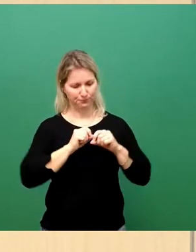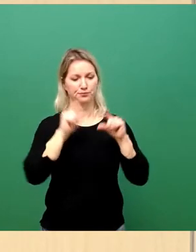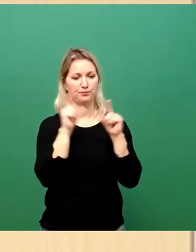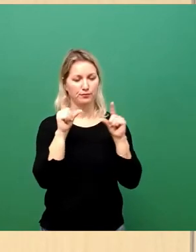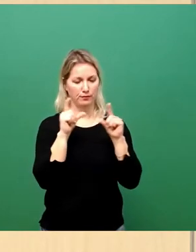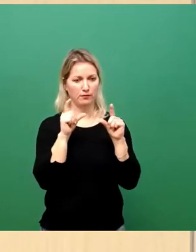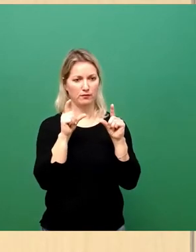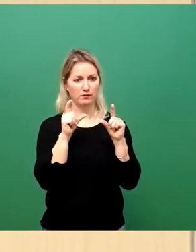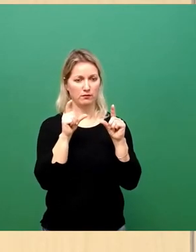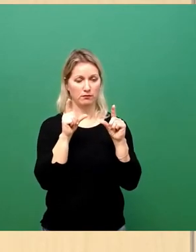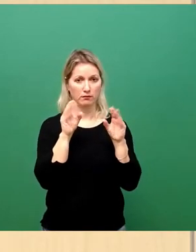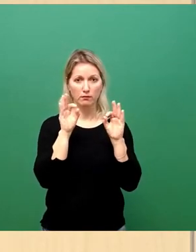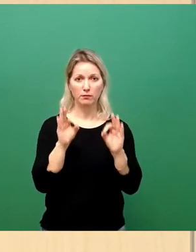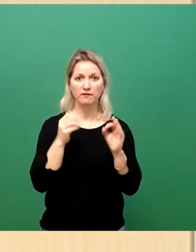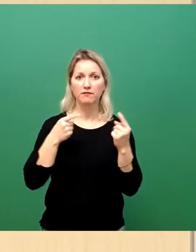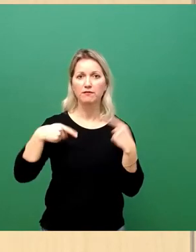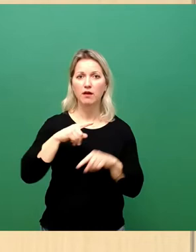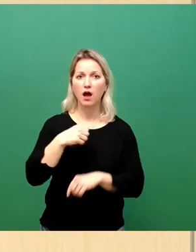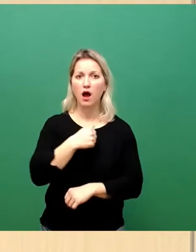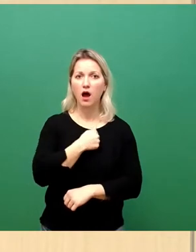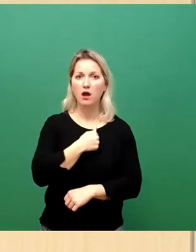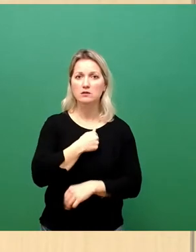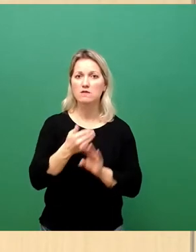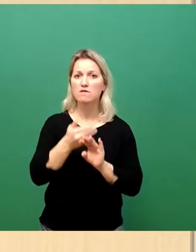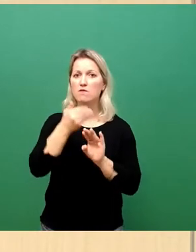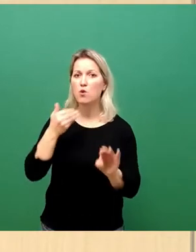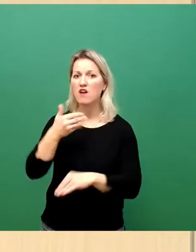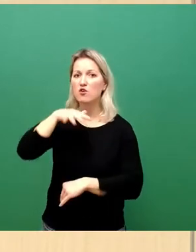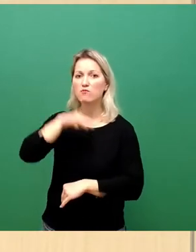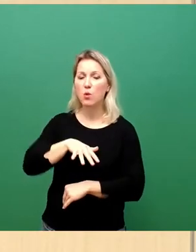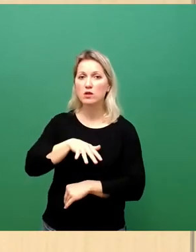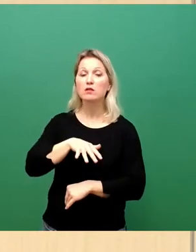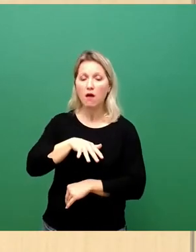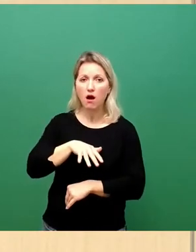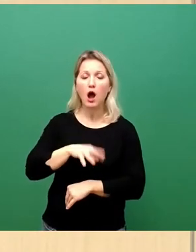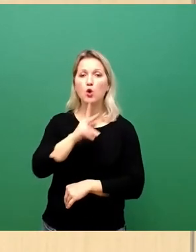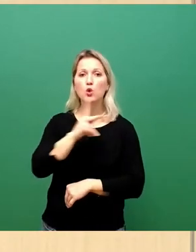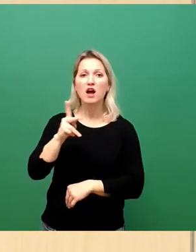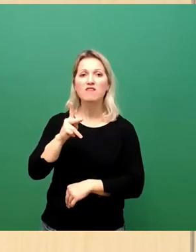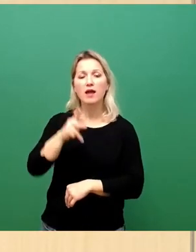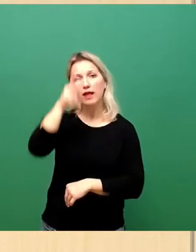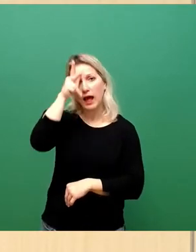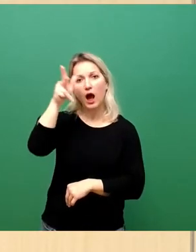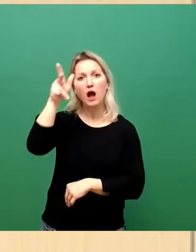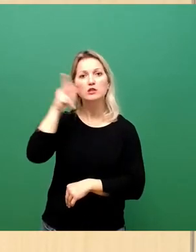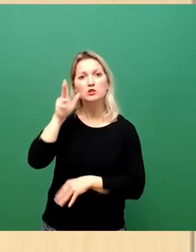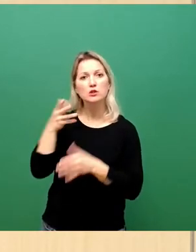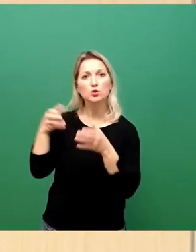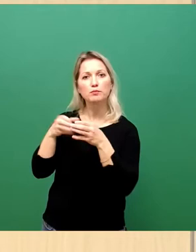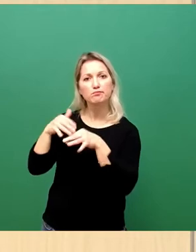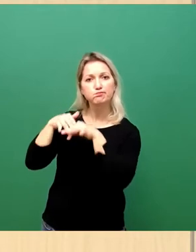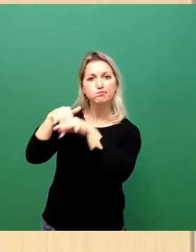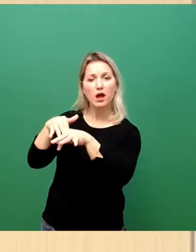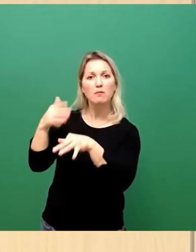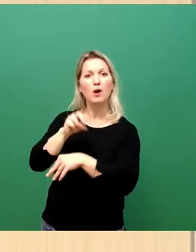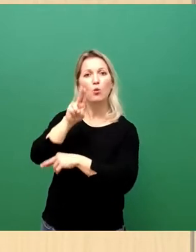Angst. 5 Monate zuvor waren irakische Truppen in den Kuwait einmarschiert, mehrere UN-Resolutionen, die Aufforderung zum